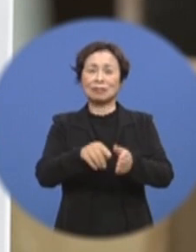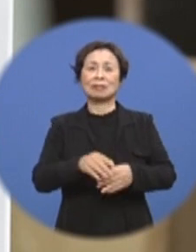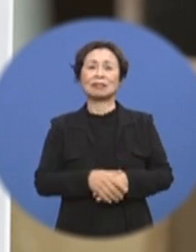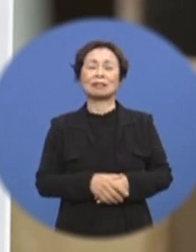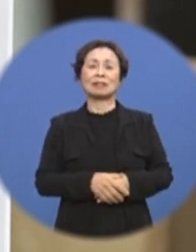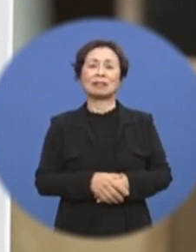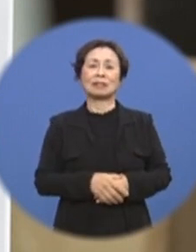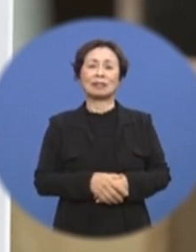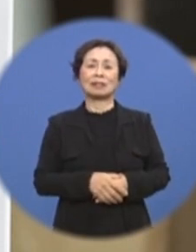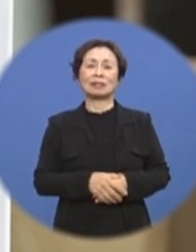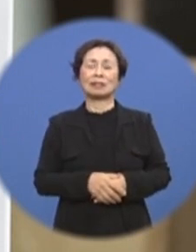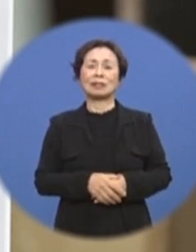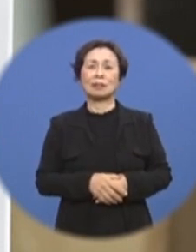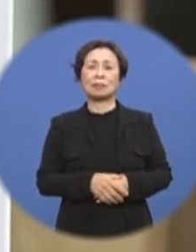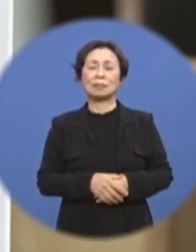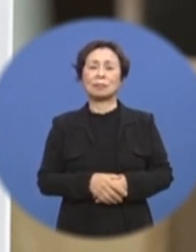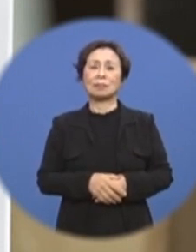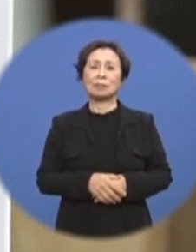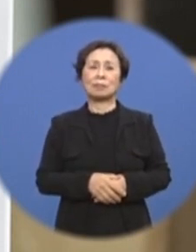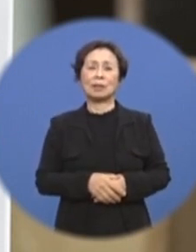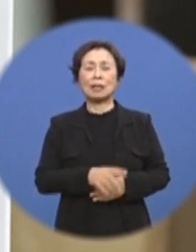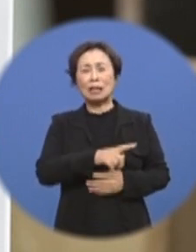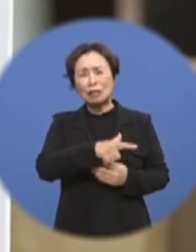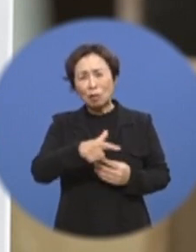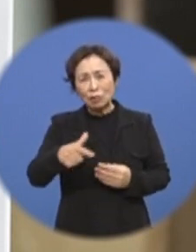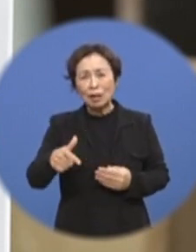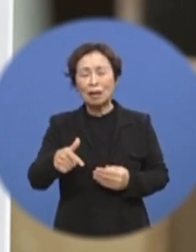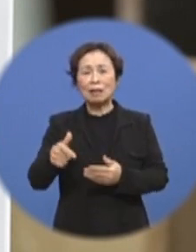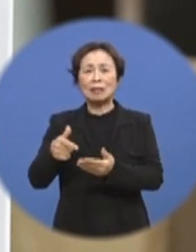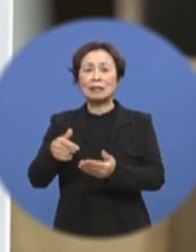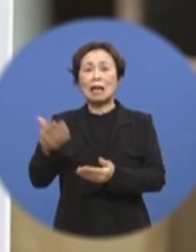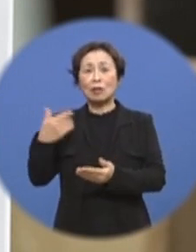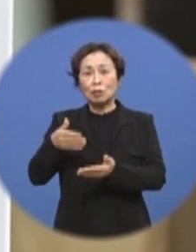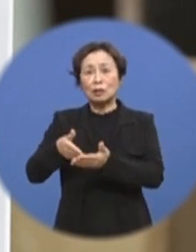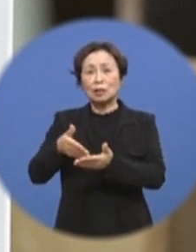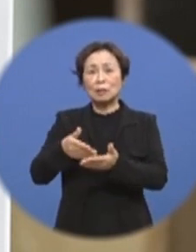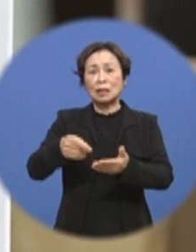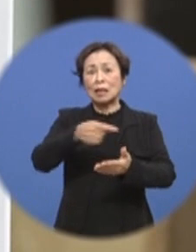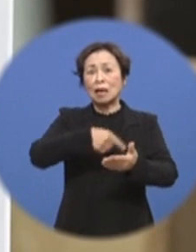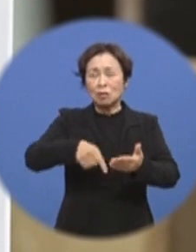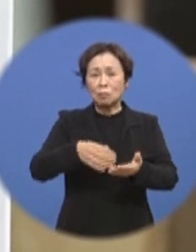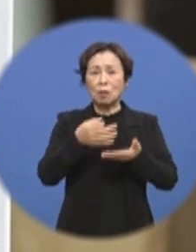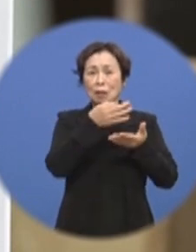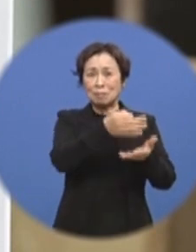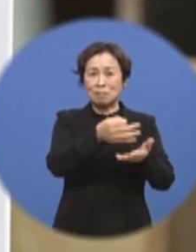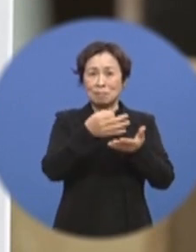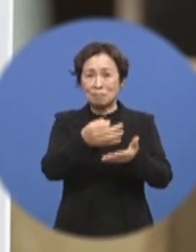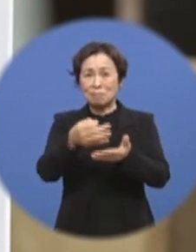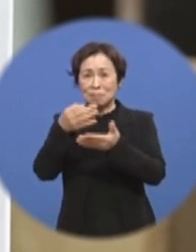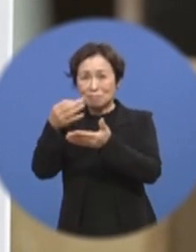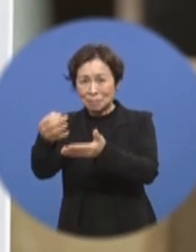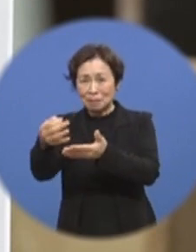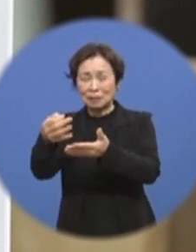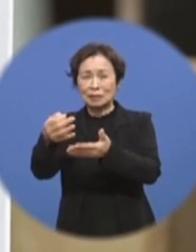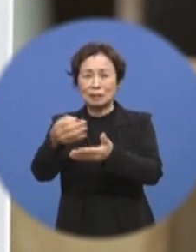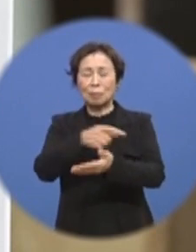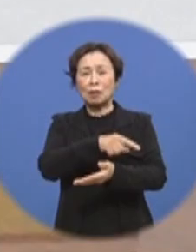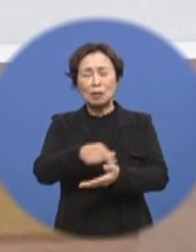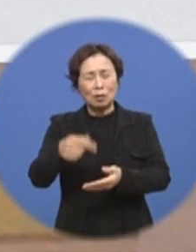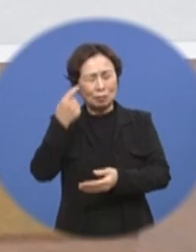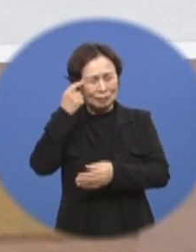たようなを重点にねいっぱいお金を使ってそれでもまあなんとか工夫してです